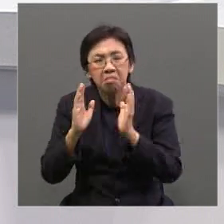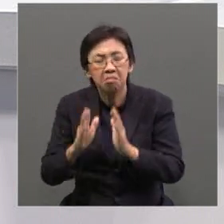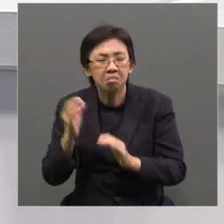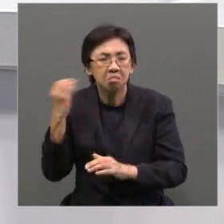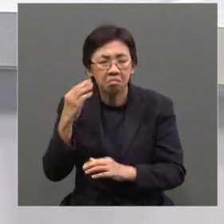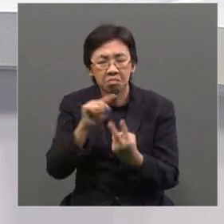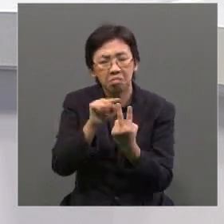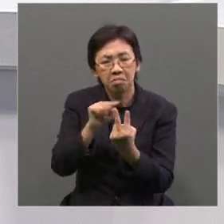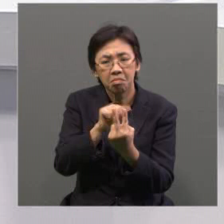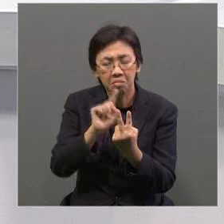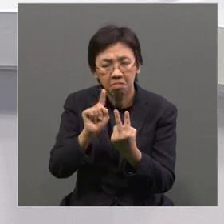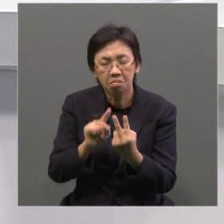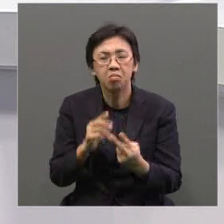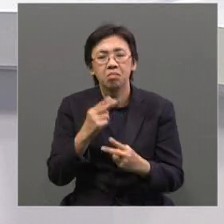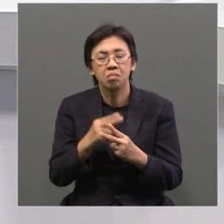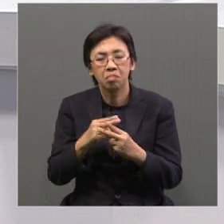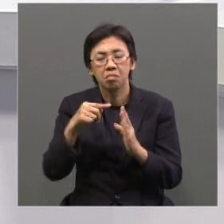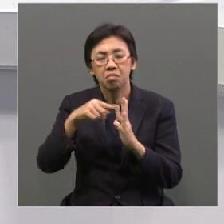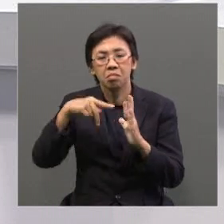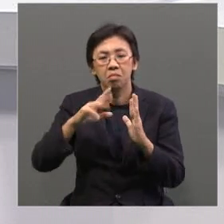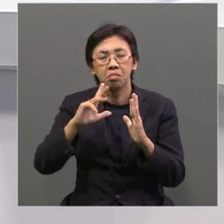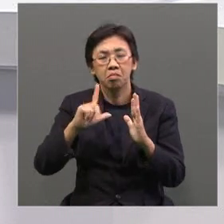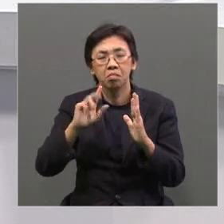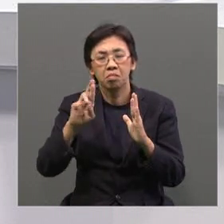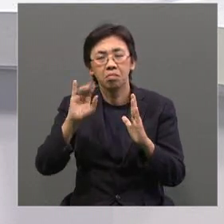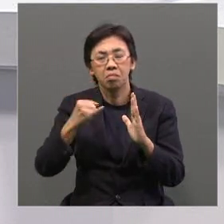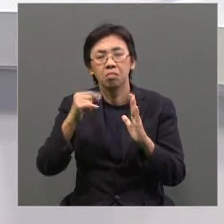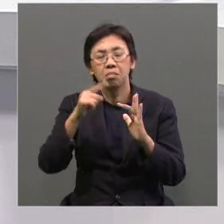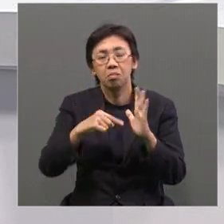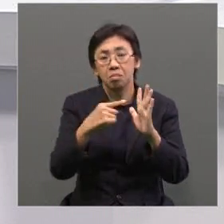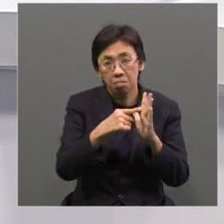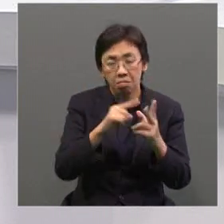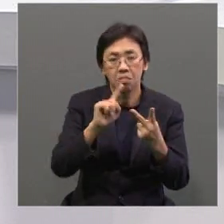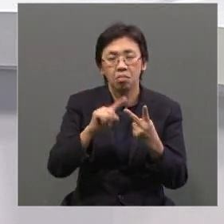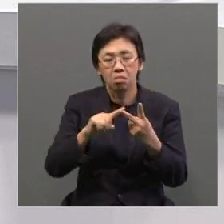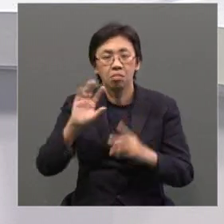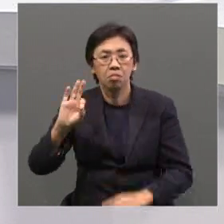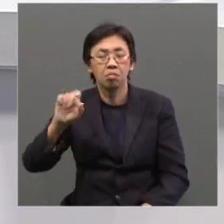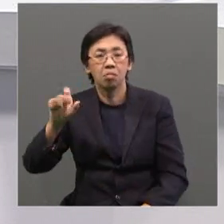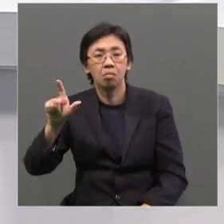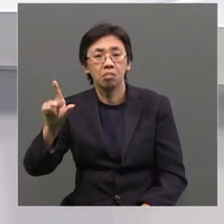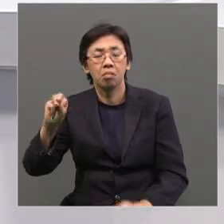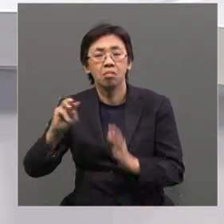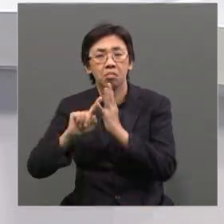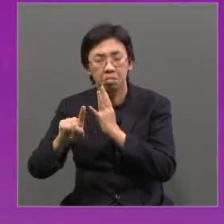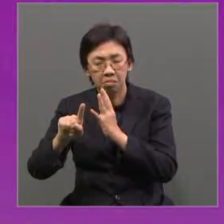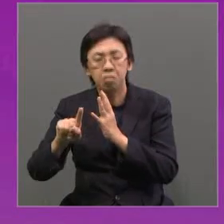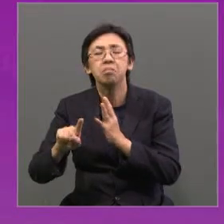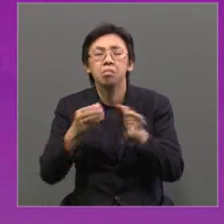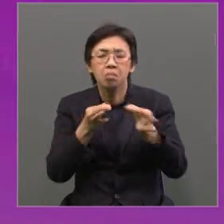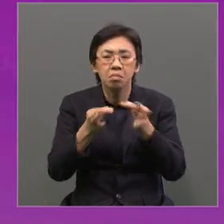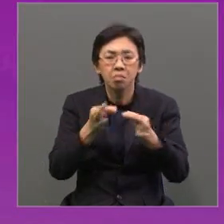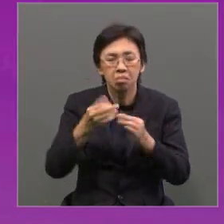ง2ในนั้นก็คือคุณเพชรจ้าแล้วก็คุณฟิล์มรัฐภูมิคุณฟิล์มรัฐภูมิเนี่ยได้อัดคลิปชี้แจงไปก่อนหน้านี้แล้ววัน